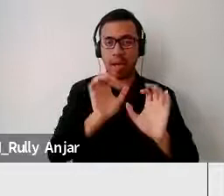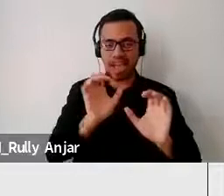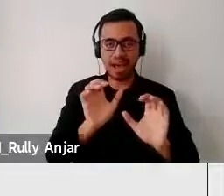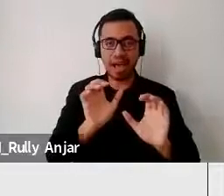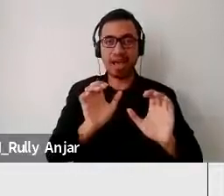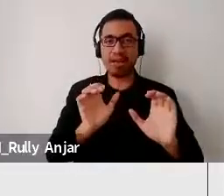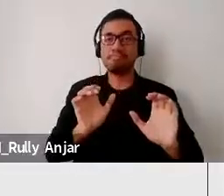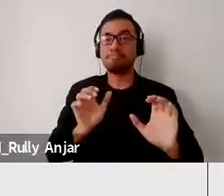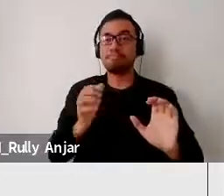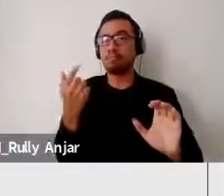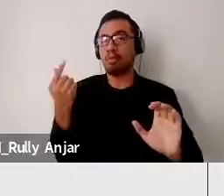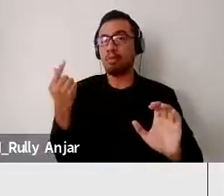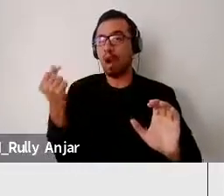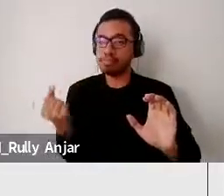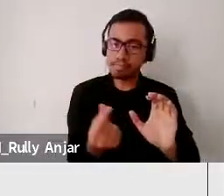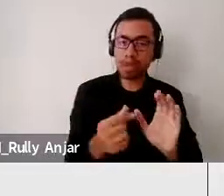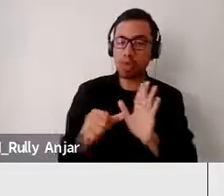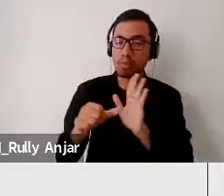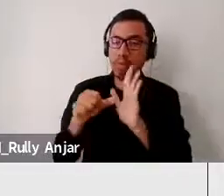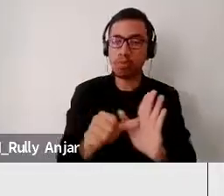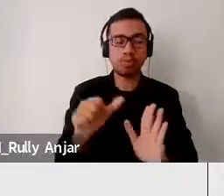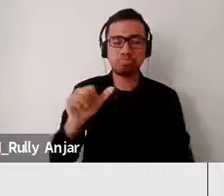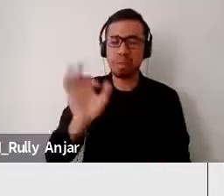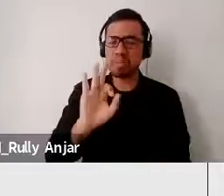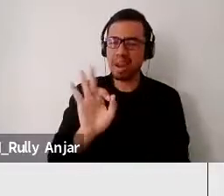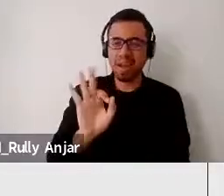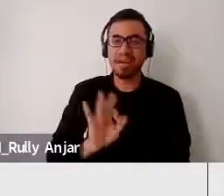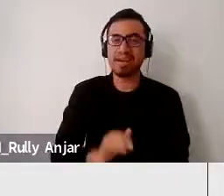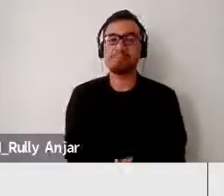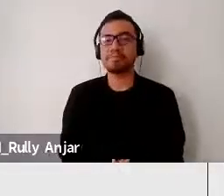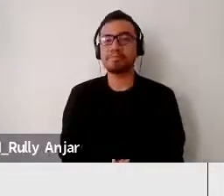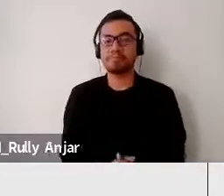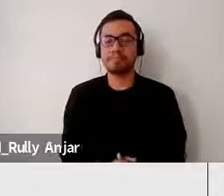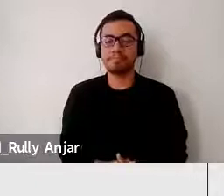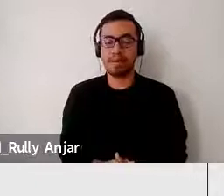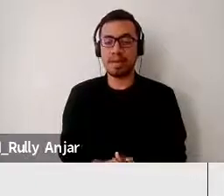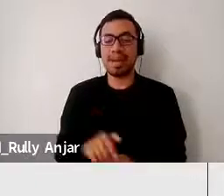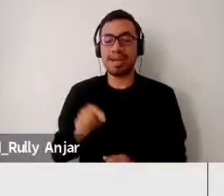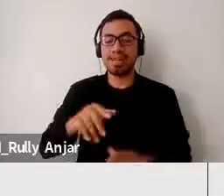belum pernah mendapatkan bantuan. Nah, sehingga kalau kemudian saya samarkan